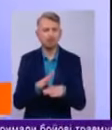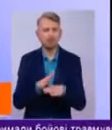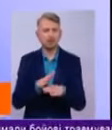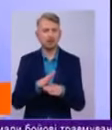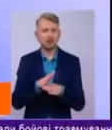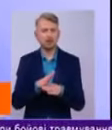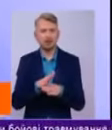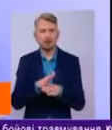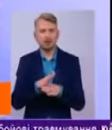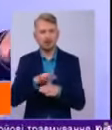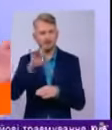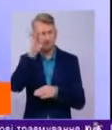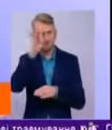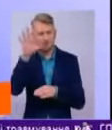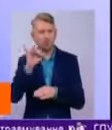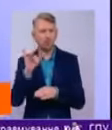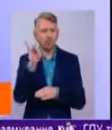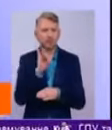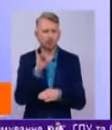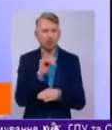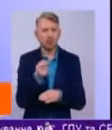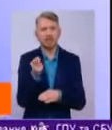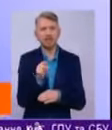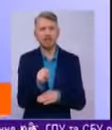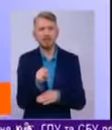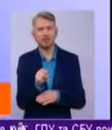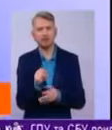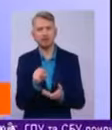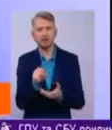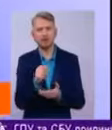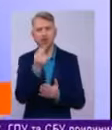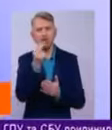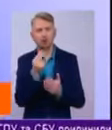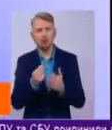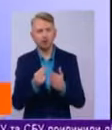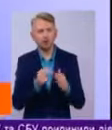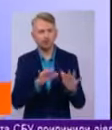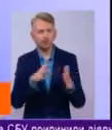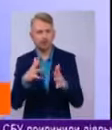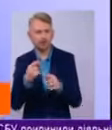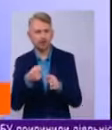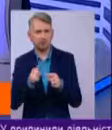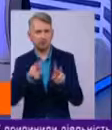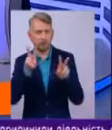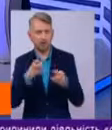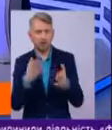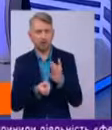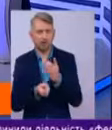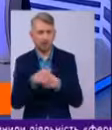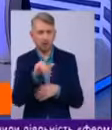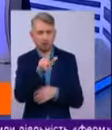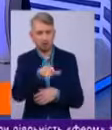відомою історією і тими, скажімо так, художніми рефлексіями на цю тему, які виникають у